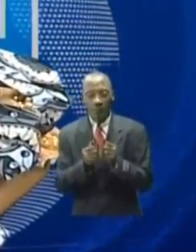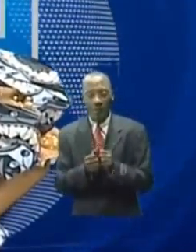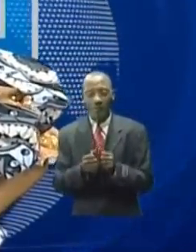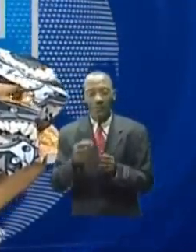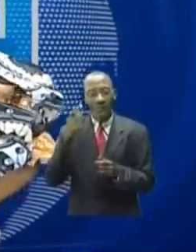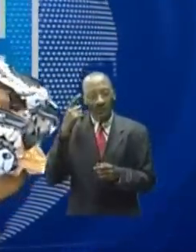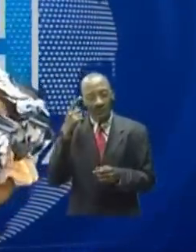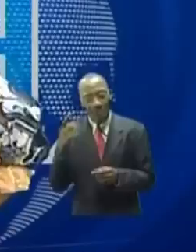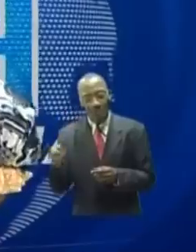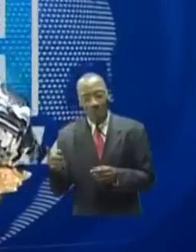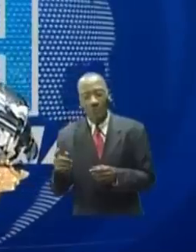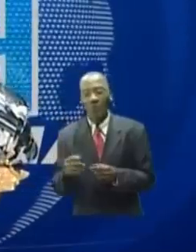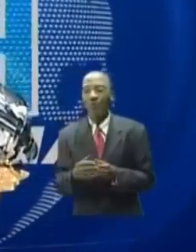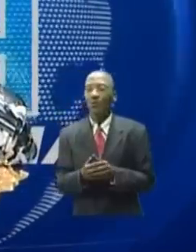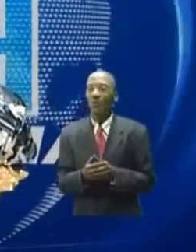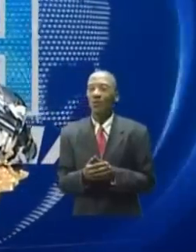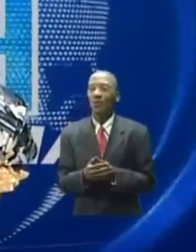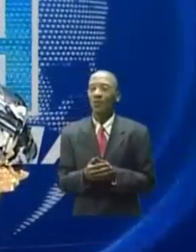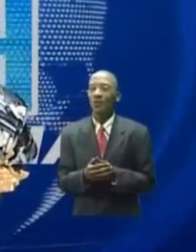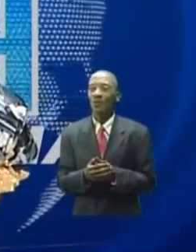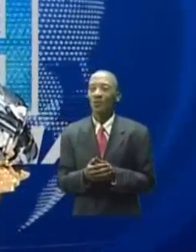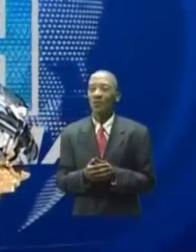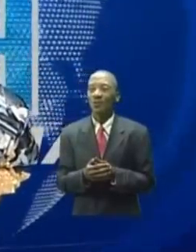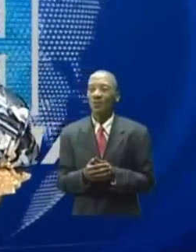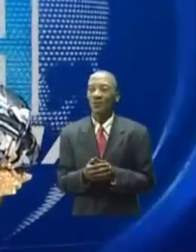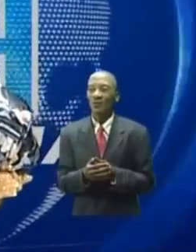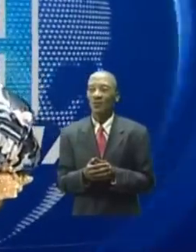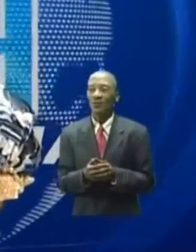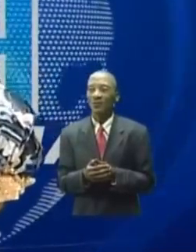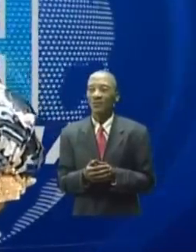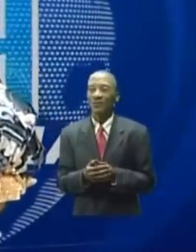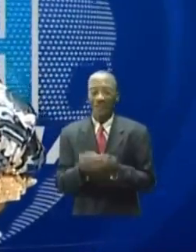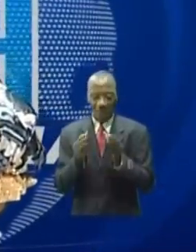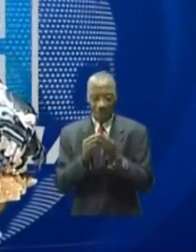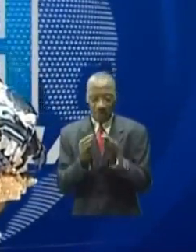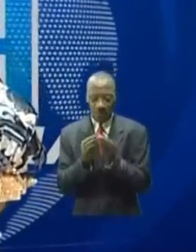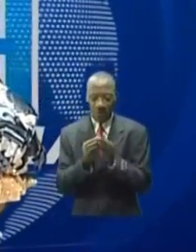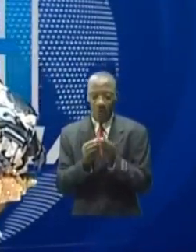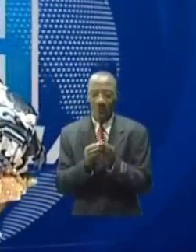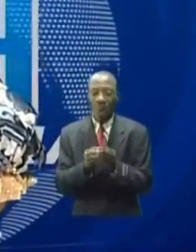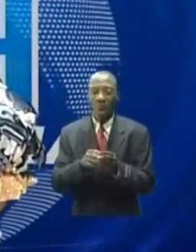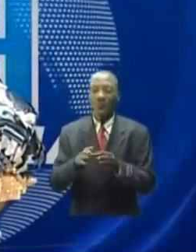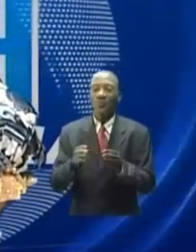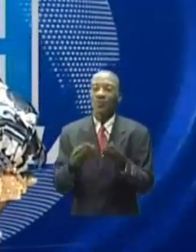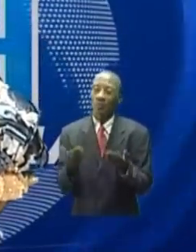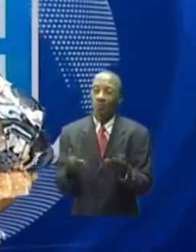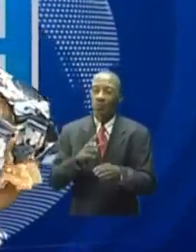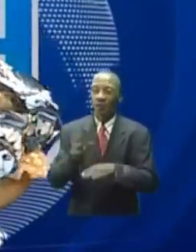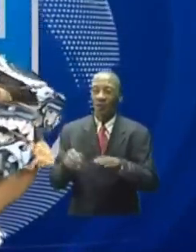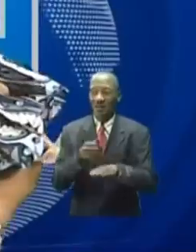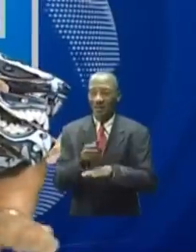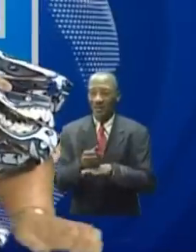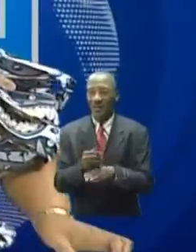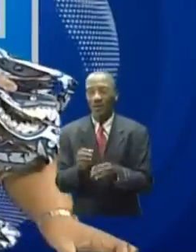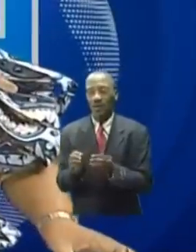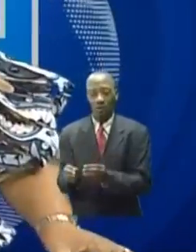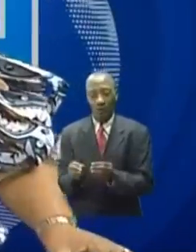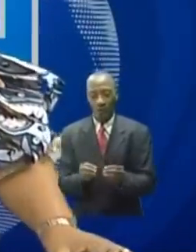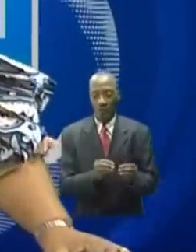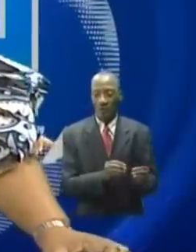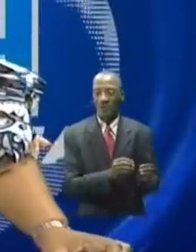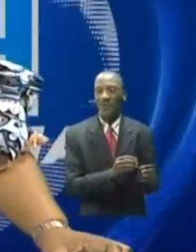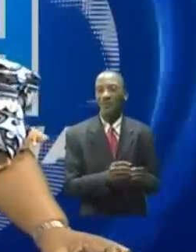le Kasaï, Kwilu. Le Sud Kivu sont les provinces pilotes pour cette première phase. La structure Harvest